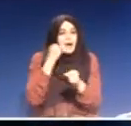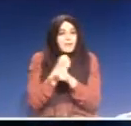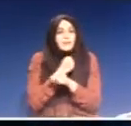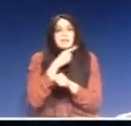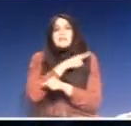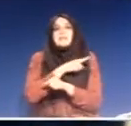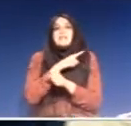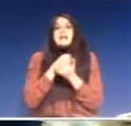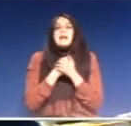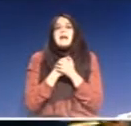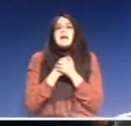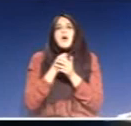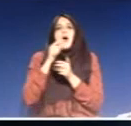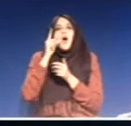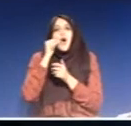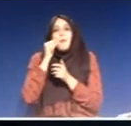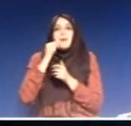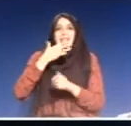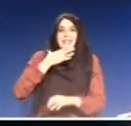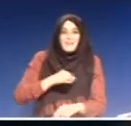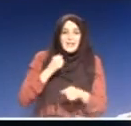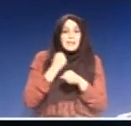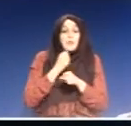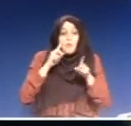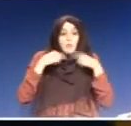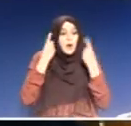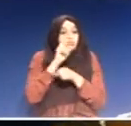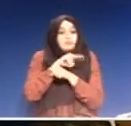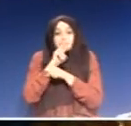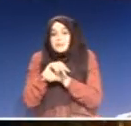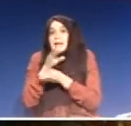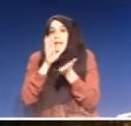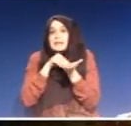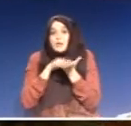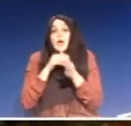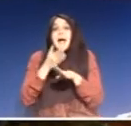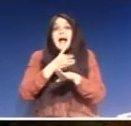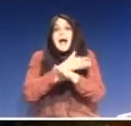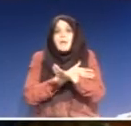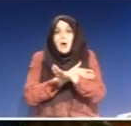والابن أمال بلقايد يعينون الأراضي قبل استدعاء الخصوم.